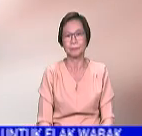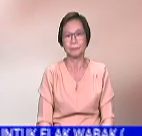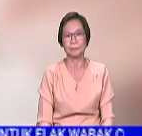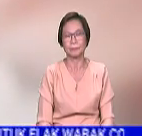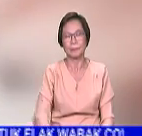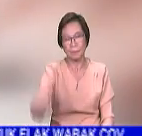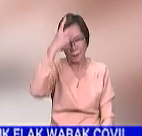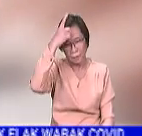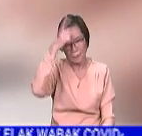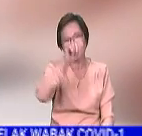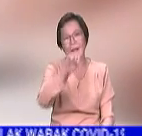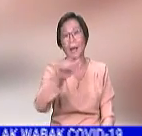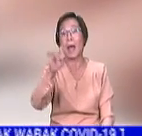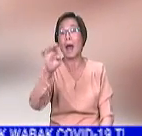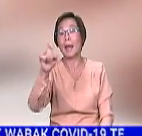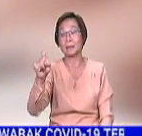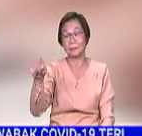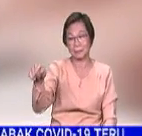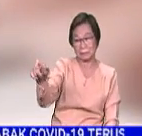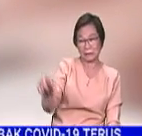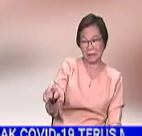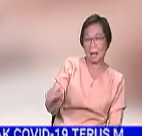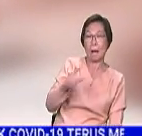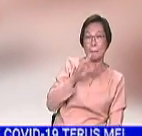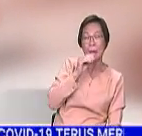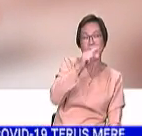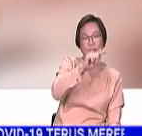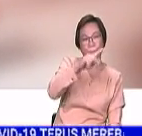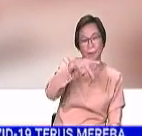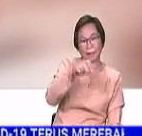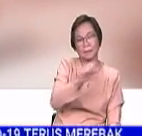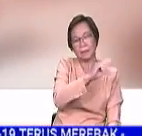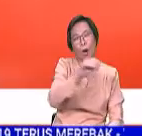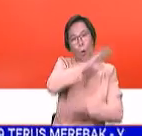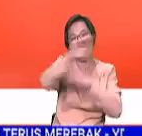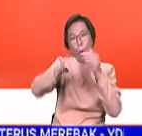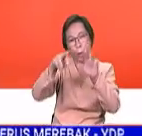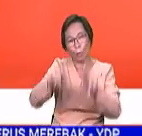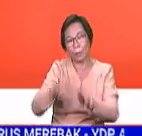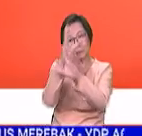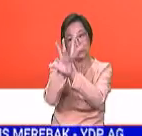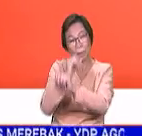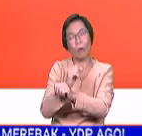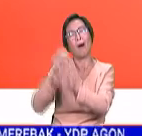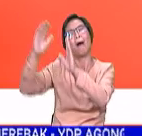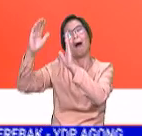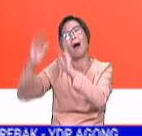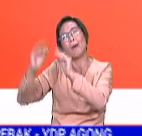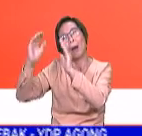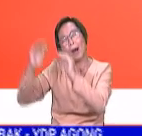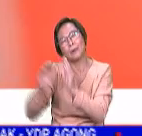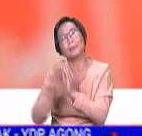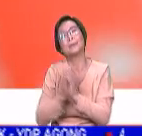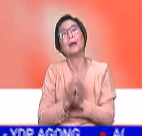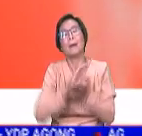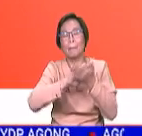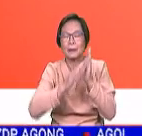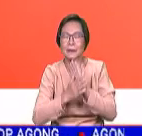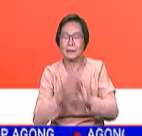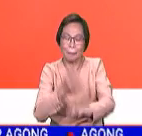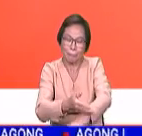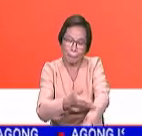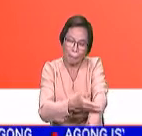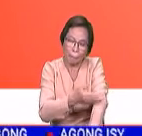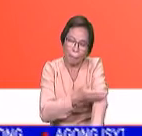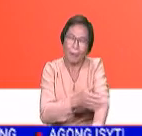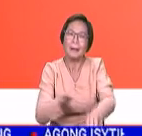jatuh swiatek janda bagaimanapun berkata GPS dan seluruh rakyat serawa berharap keadaan akan menjadi semakin